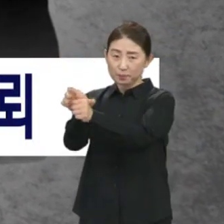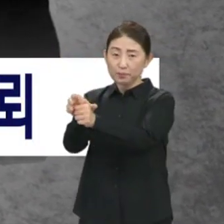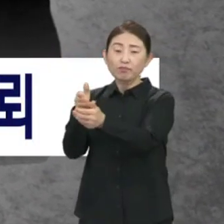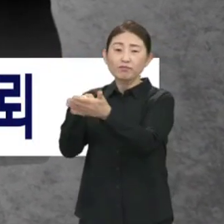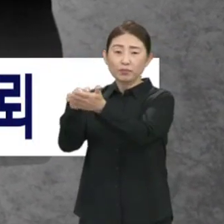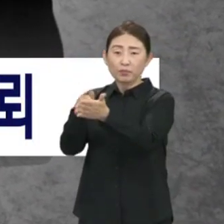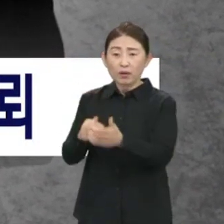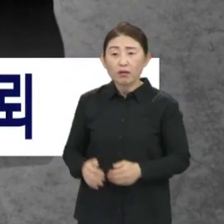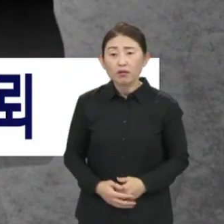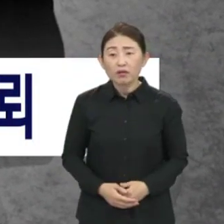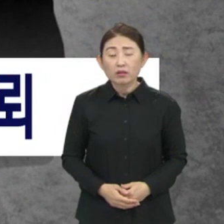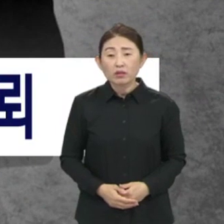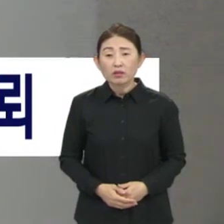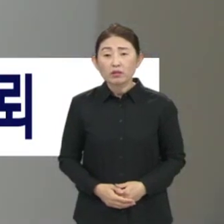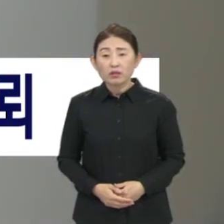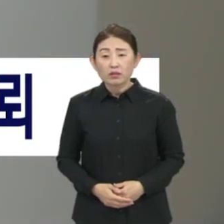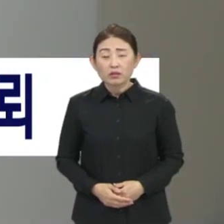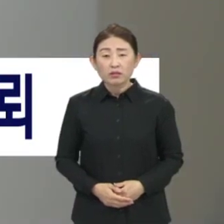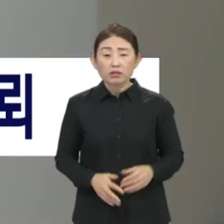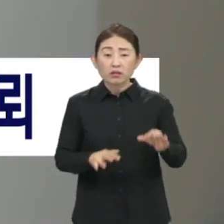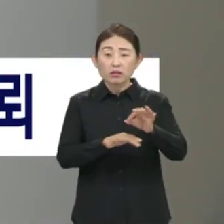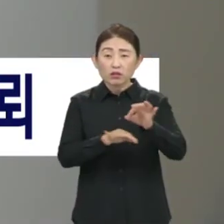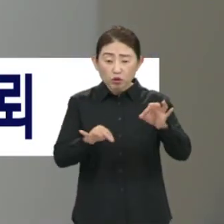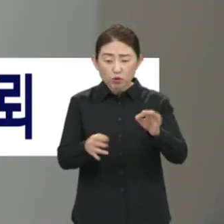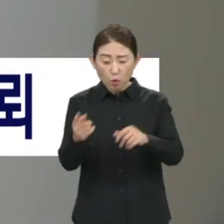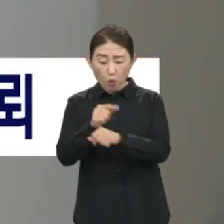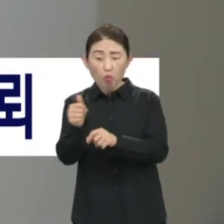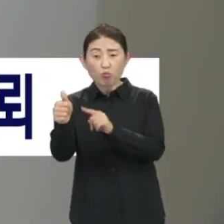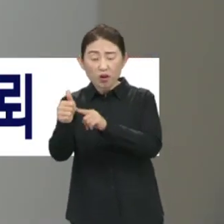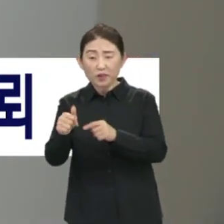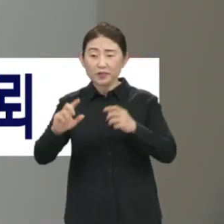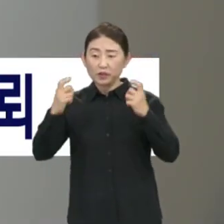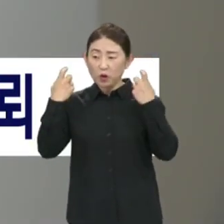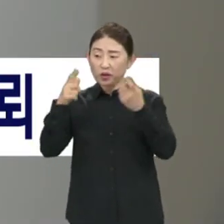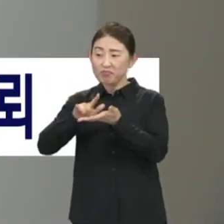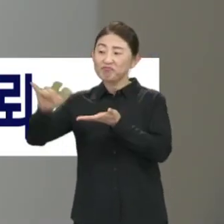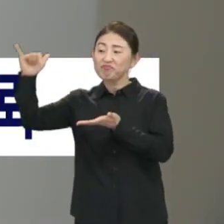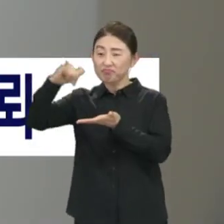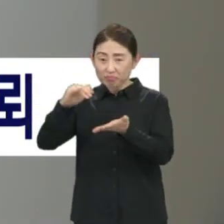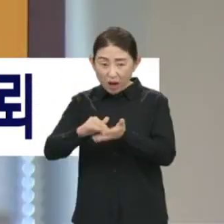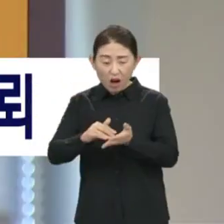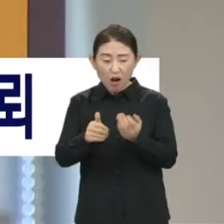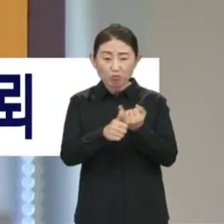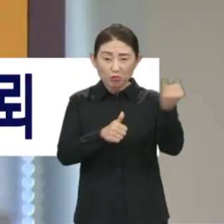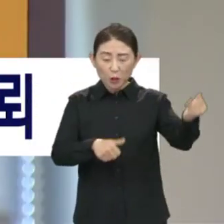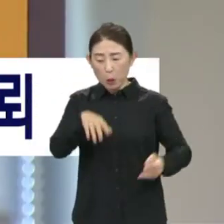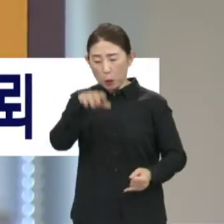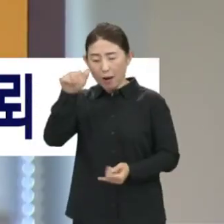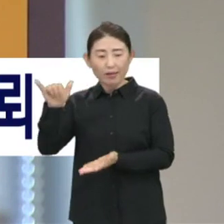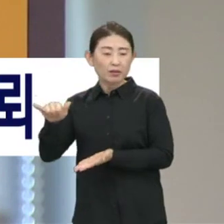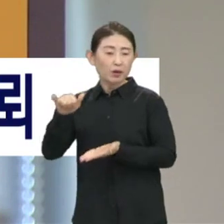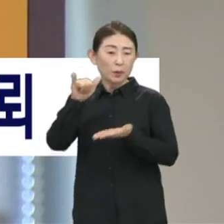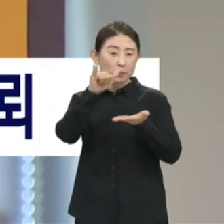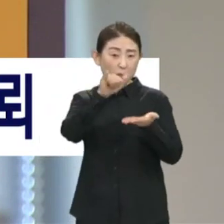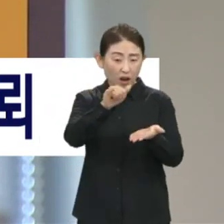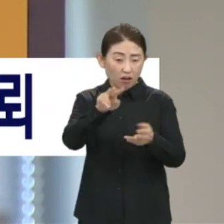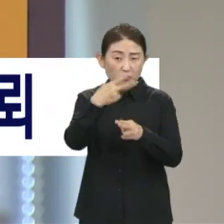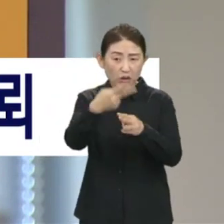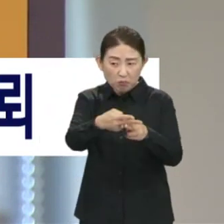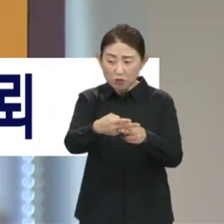했습니다. 감사위는 앞서 서천군 한 공무원이 해외여행을 다녀오면서 군수 부인에게 명품 가방을